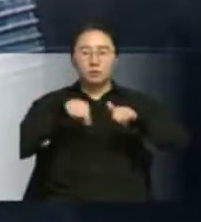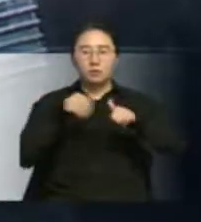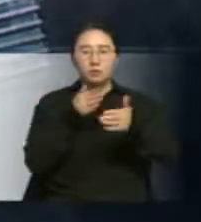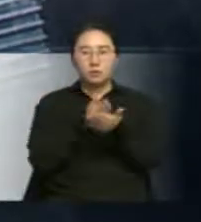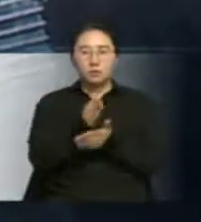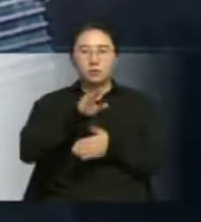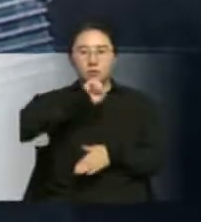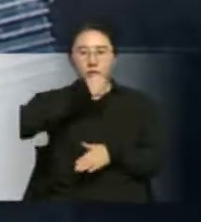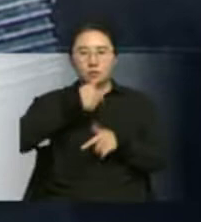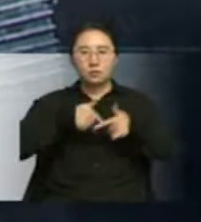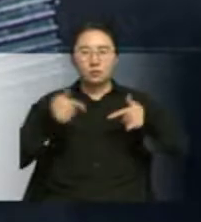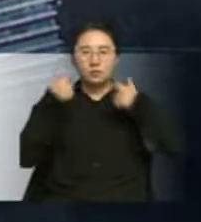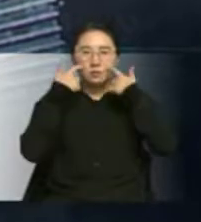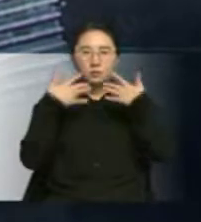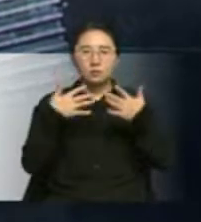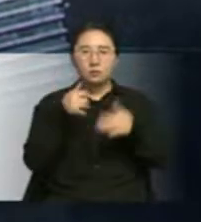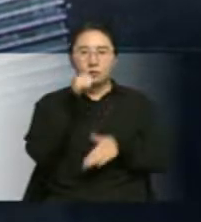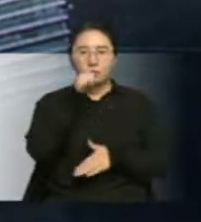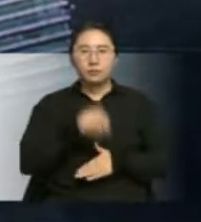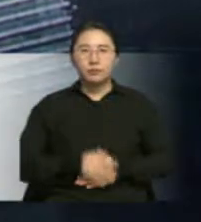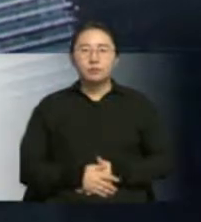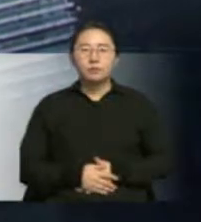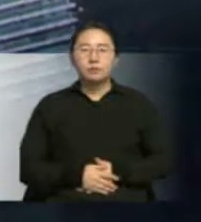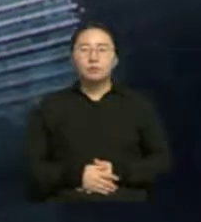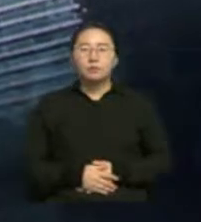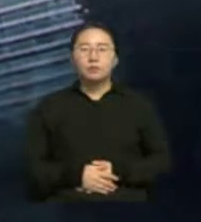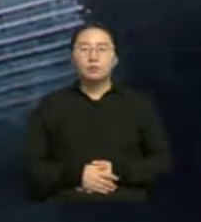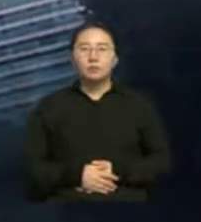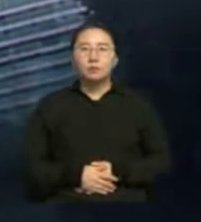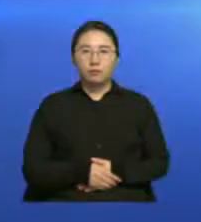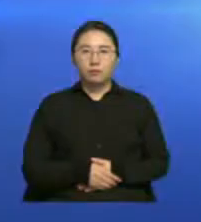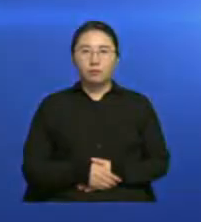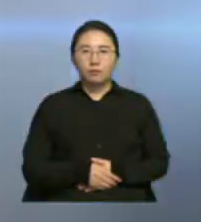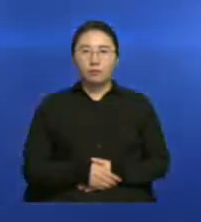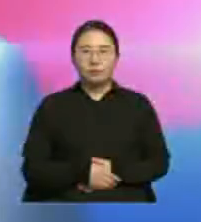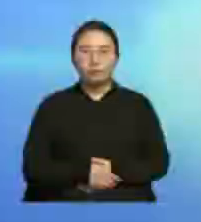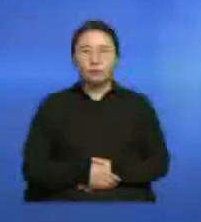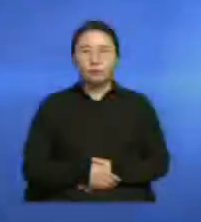분야 예산 확대가 두드러집니다. 보도에 엄종규 기자입니다.